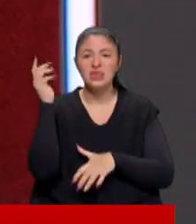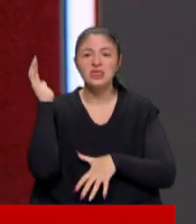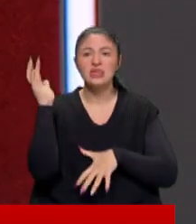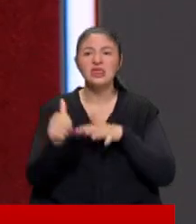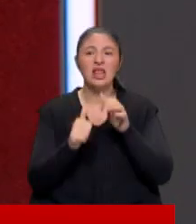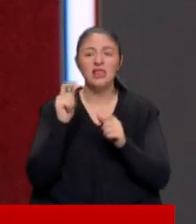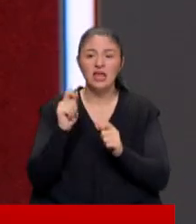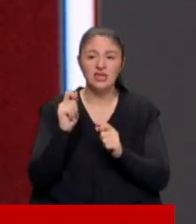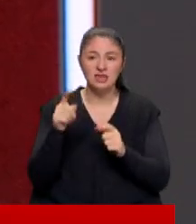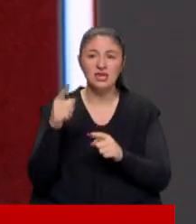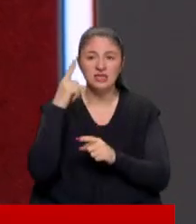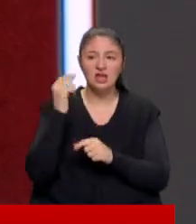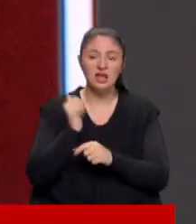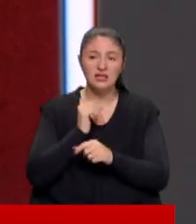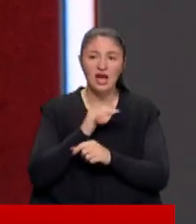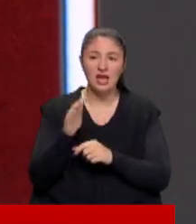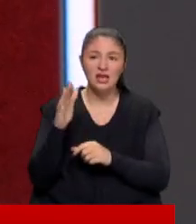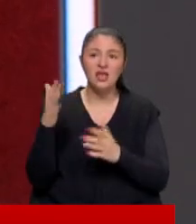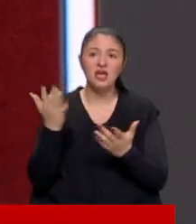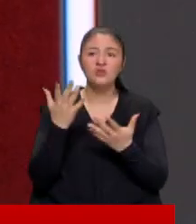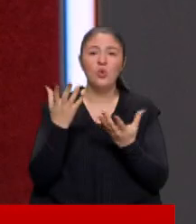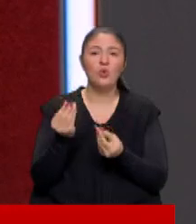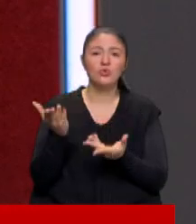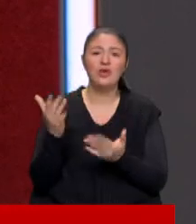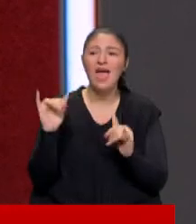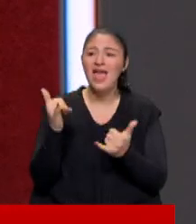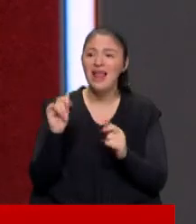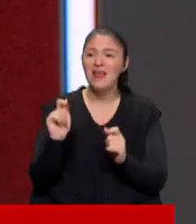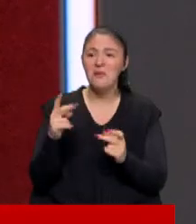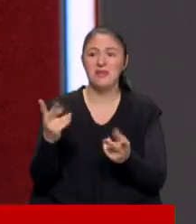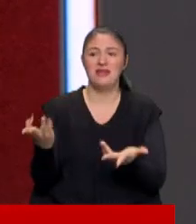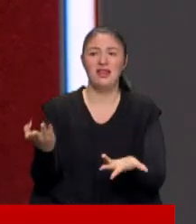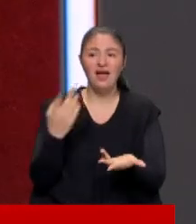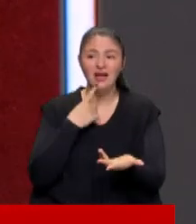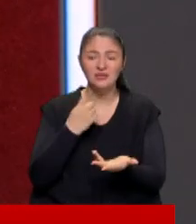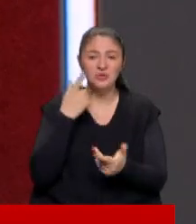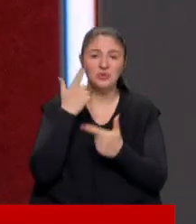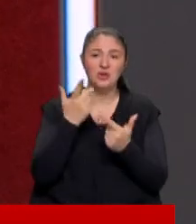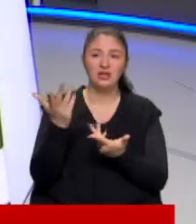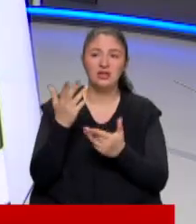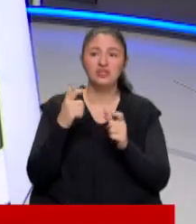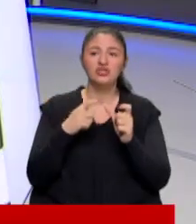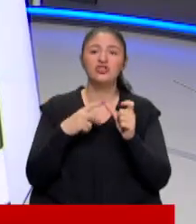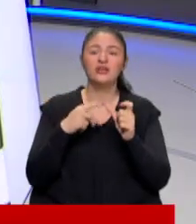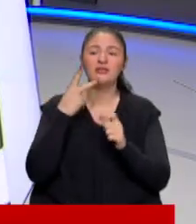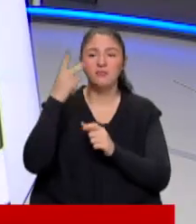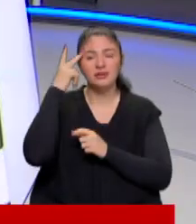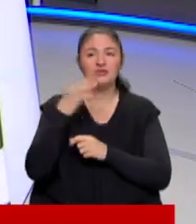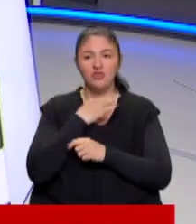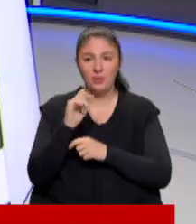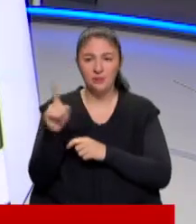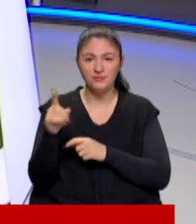enkaza çevirdiği Gazze'de İsrail askerlerinin nasıl olur da eğlenebilirler diyeceğimiz bir görüntü. Şehnaz ablanın rica ederim görüntüyü